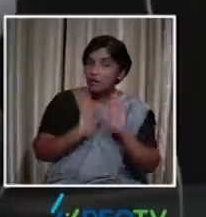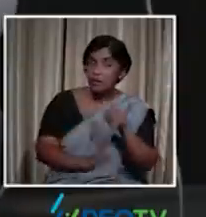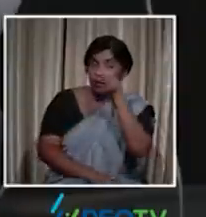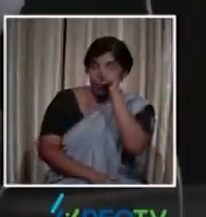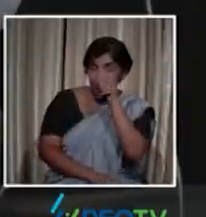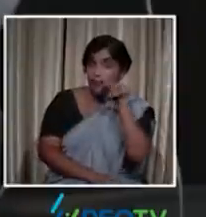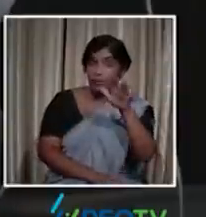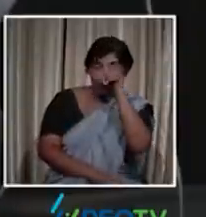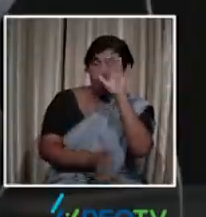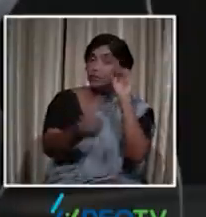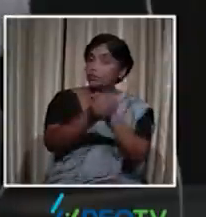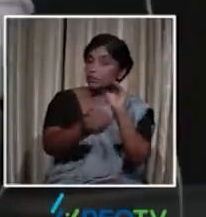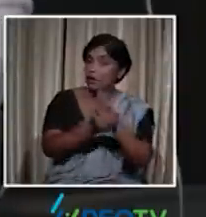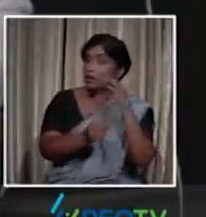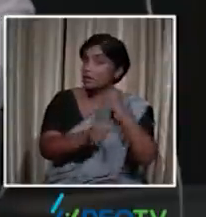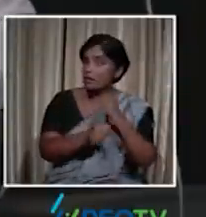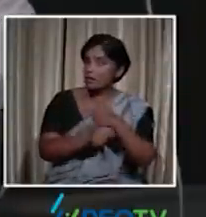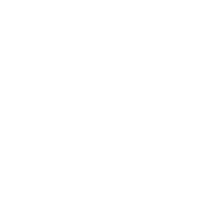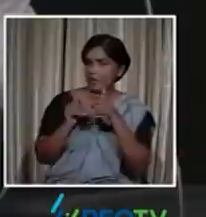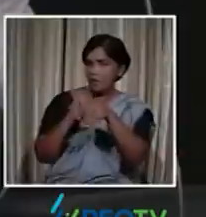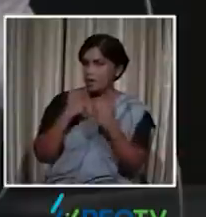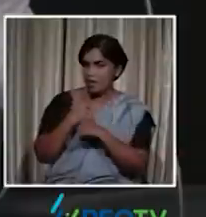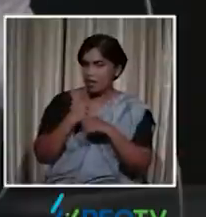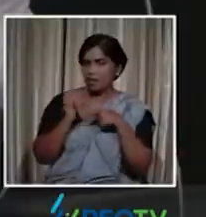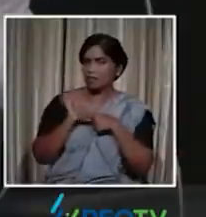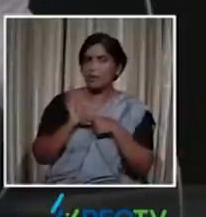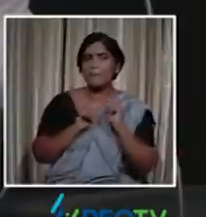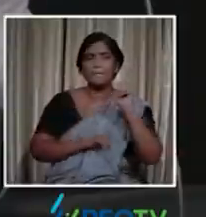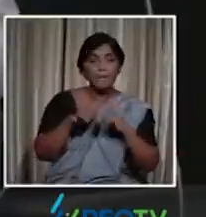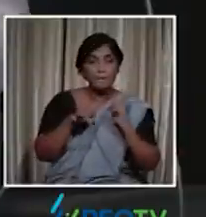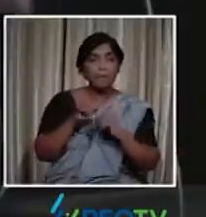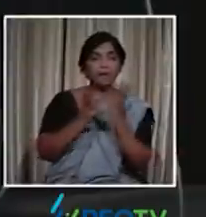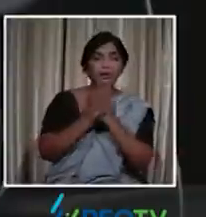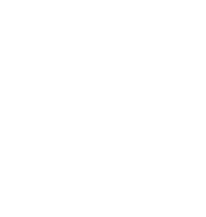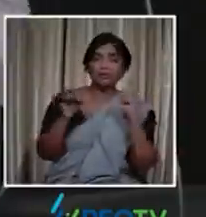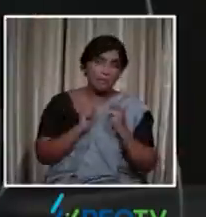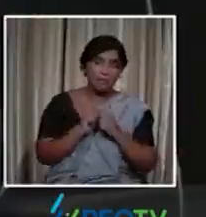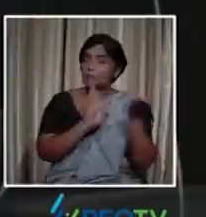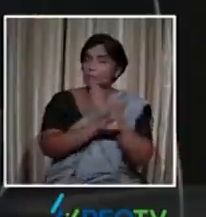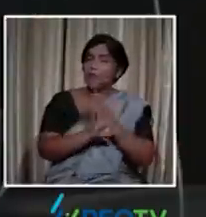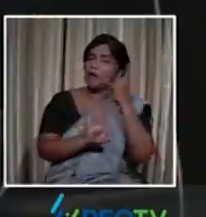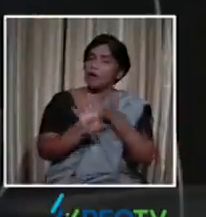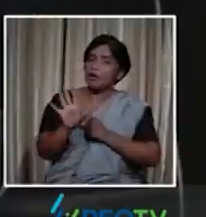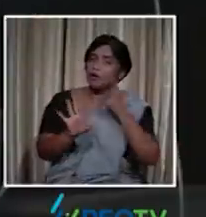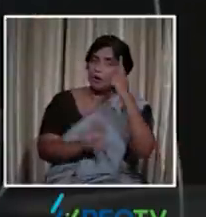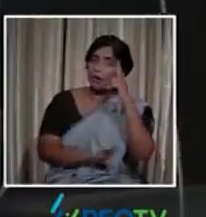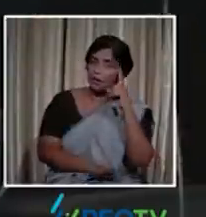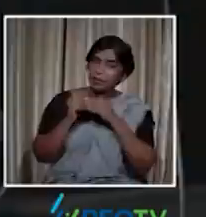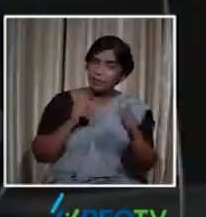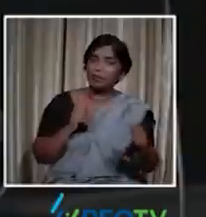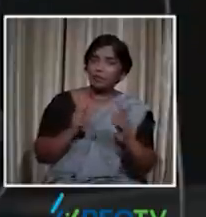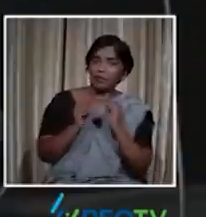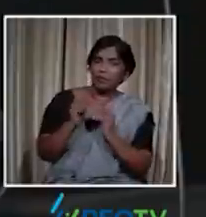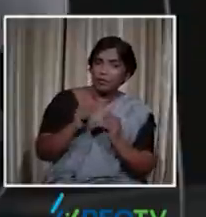බෑ. හොරු ආරක්ෂා කරන ආණ්ඩුවට ගැළපෙන විදියට මේවා හදනවා නම් මේ පාර්ලිමේන්තුවක් ගිලි තිබ්බට කමන්නේ නෑ. රනිල් වික්‍රමසිංහ මහත්තයායි පහුගිය අවුරුදු එකමාර තුන